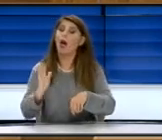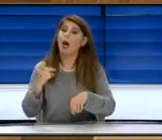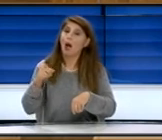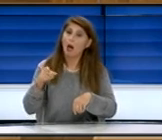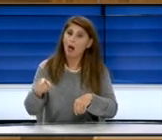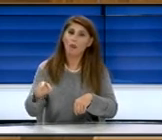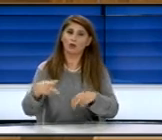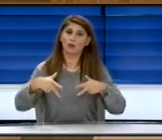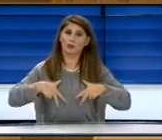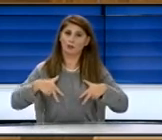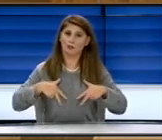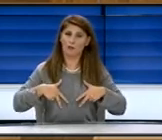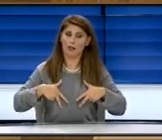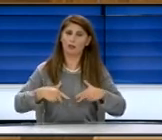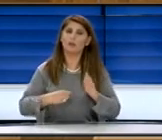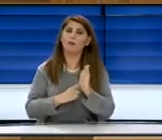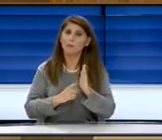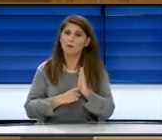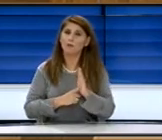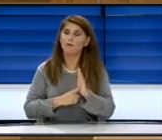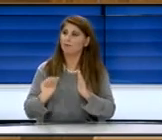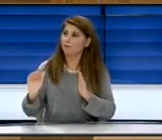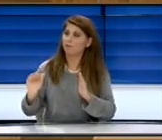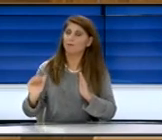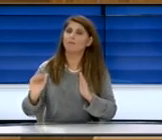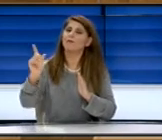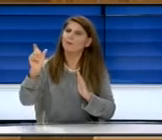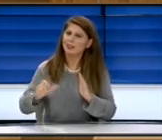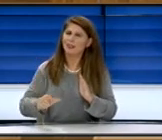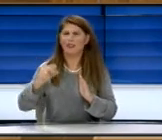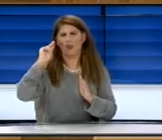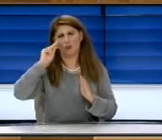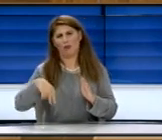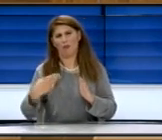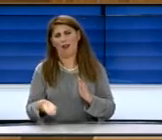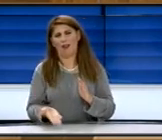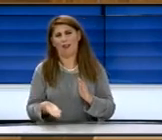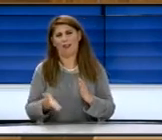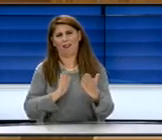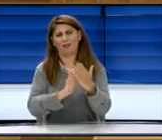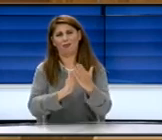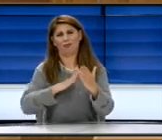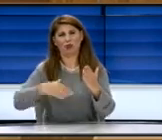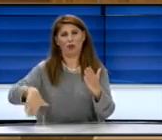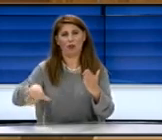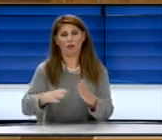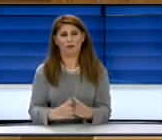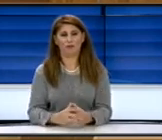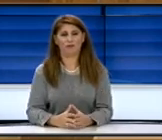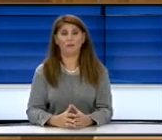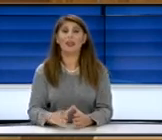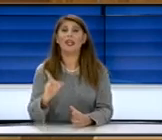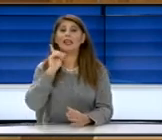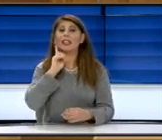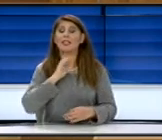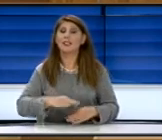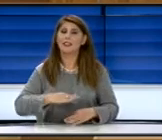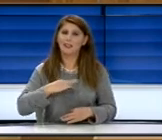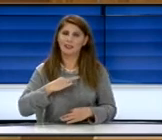αυτό στην κυβέρνηση, θα πρέπει να επικαλεστεί την ίδια κοτσάνα μπροστά στο λαό. Κυρίες και